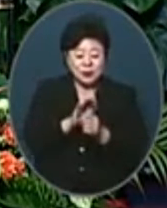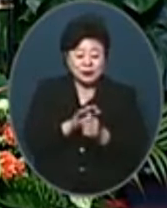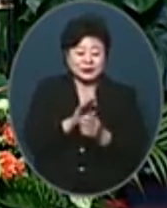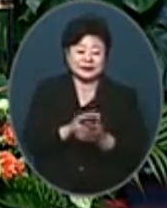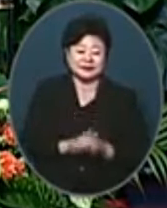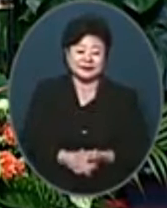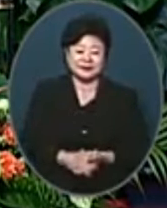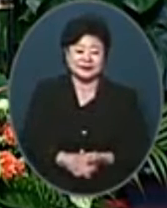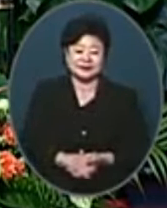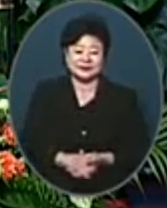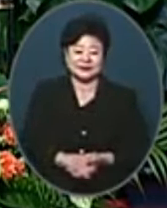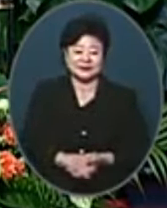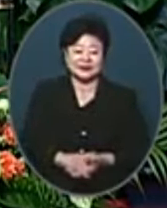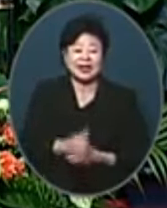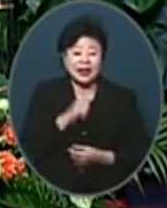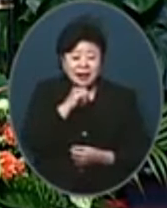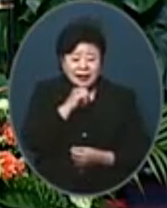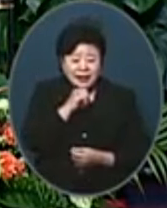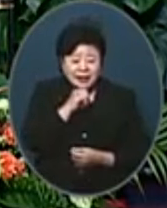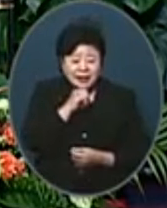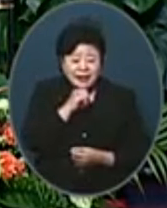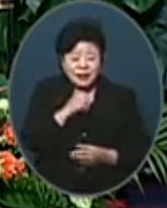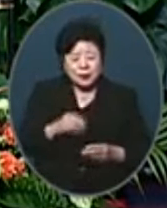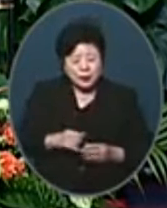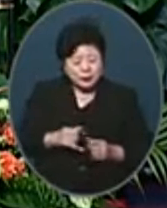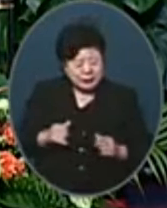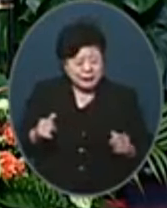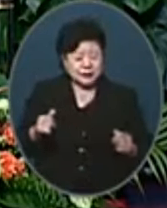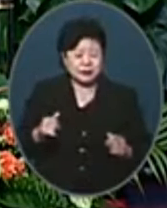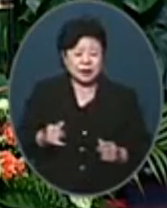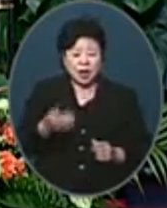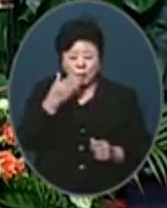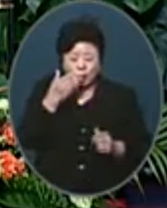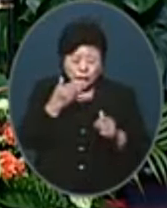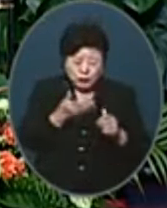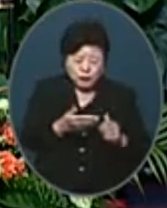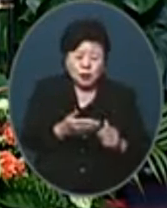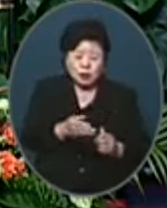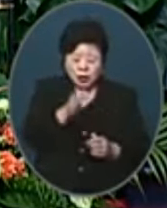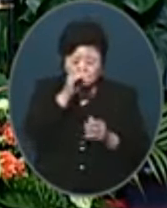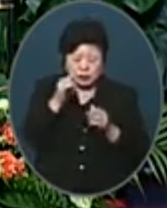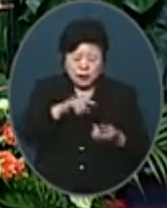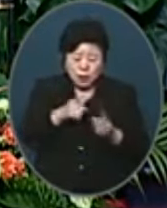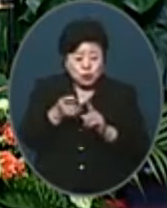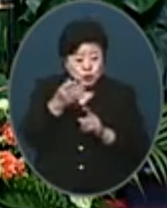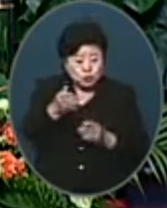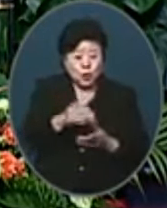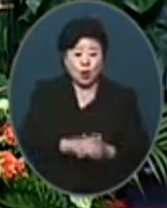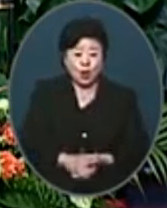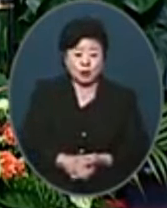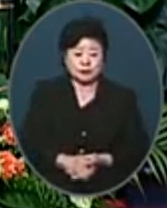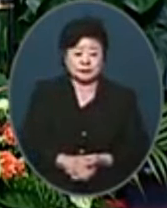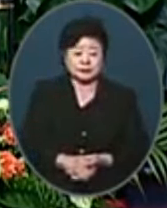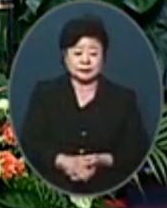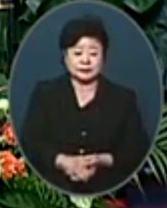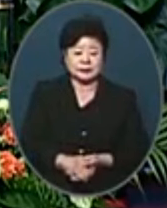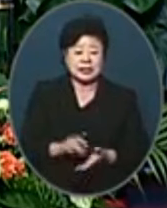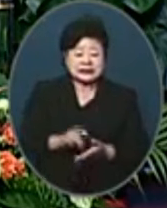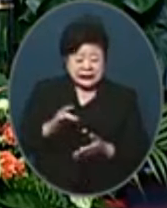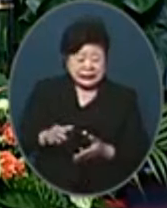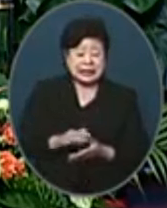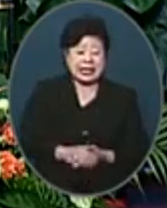주셨습니다. 가난하고 배고픈 사람들을 먹이셨고 모든 병자들을 고쳐주셨으며 세리나